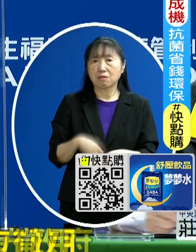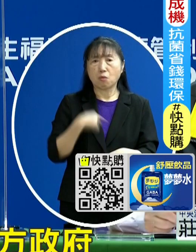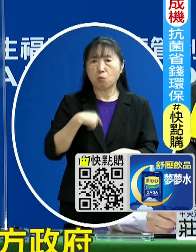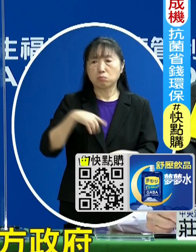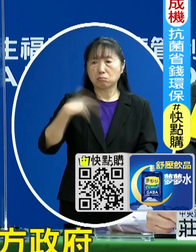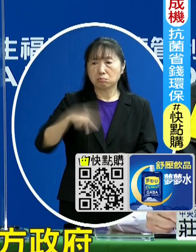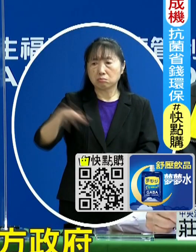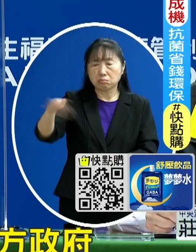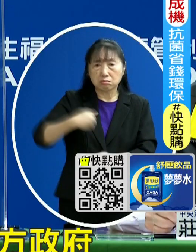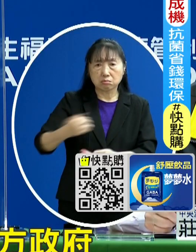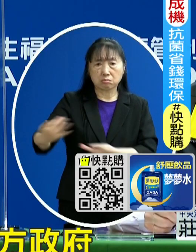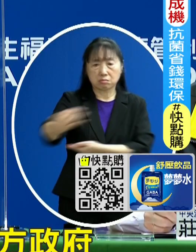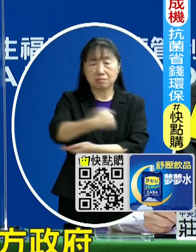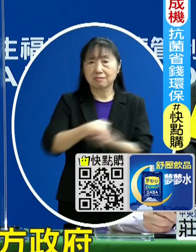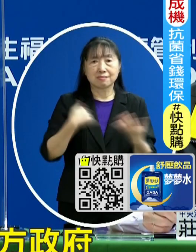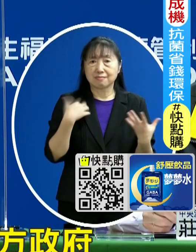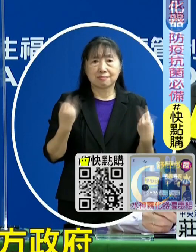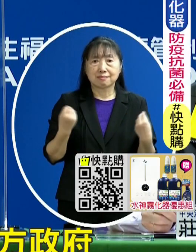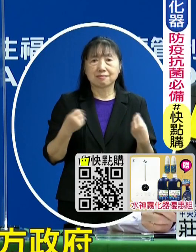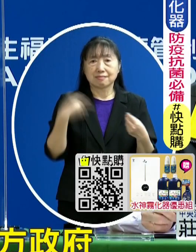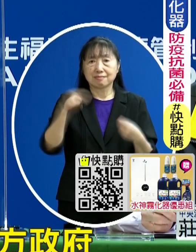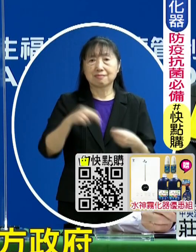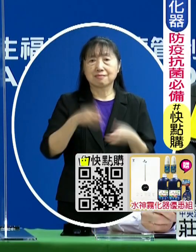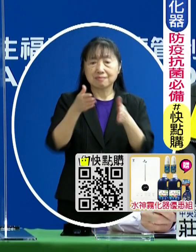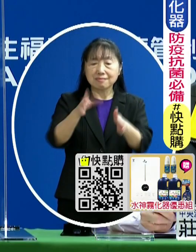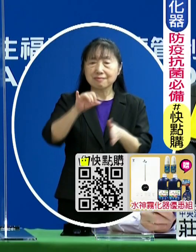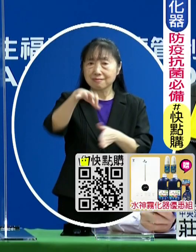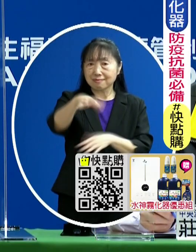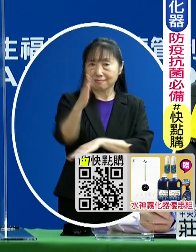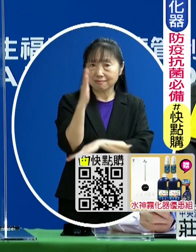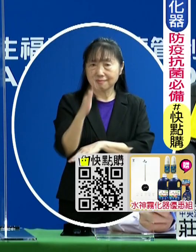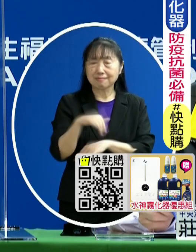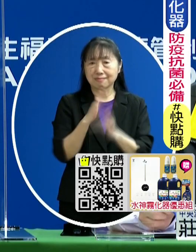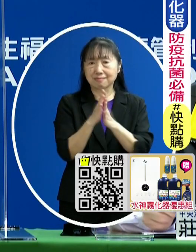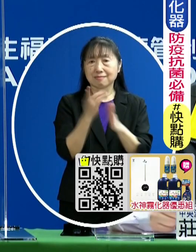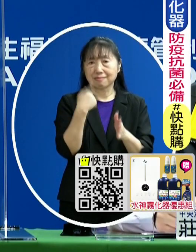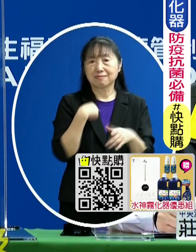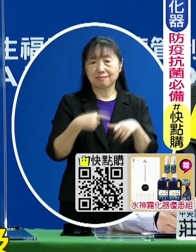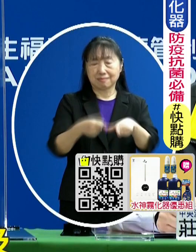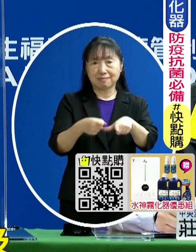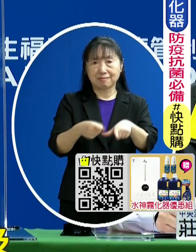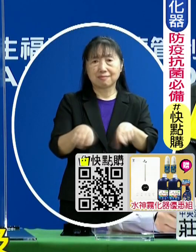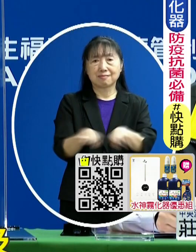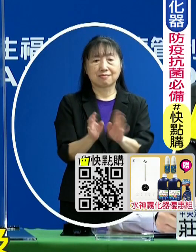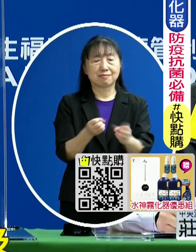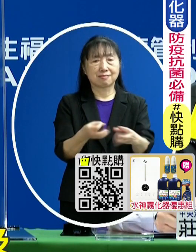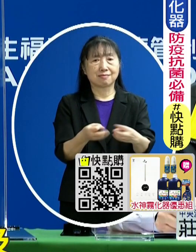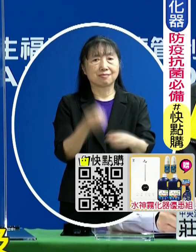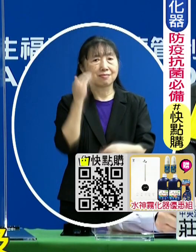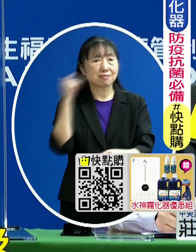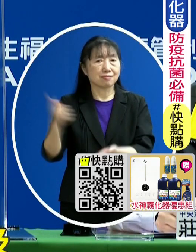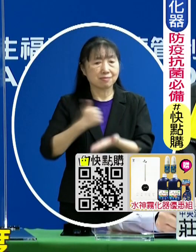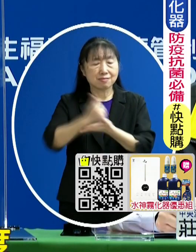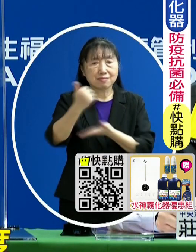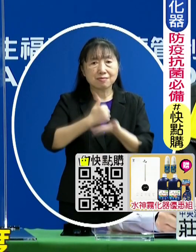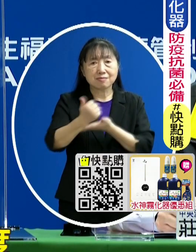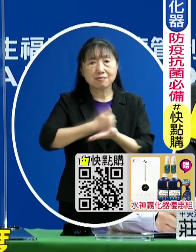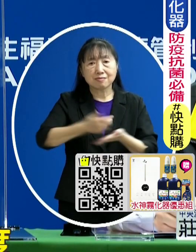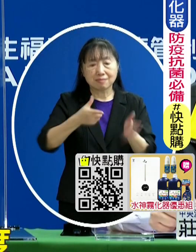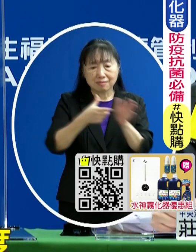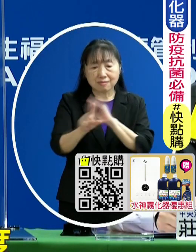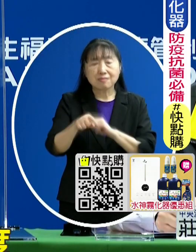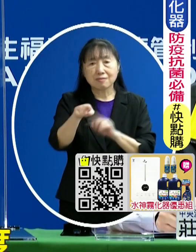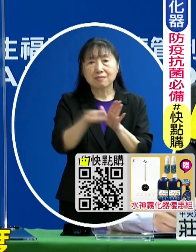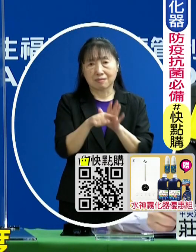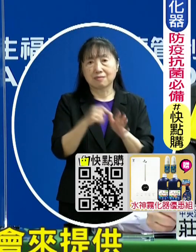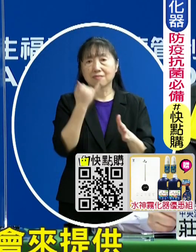用。然后第二个哈，我们也跟地方政府哈，也大家我们也公开讲，如果在这里面供货不及，那来跟我们